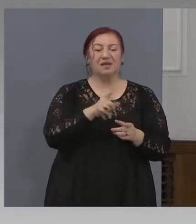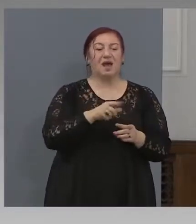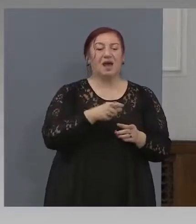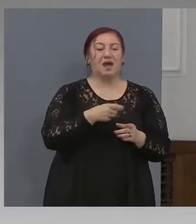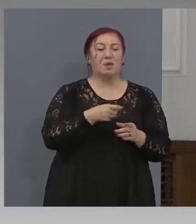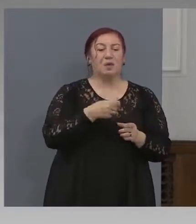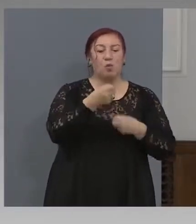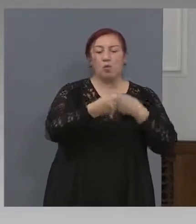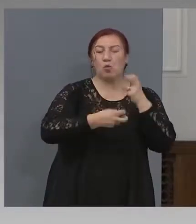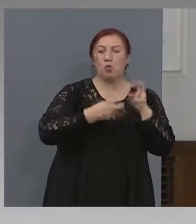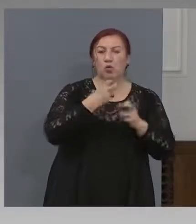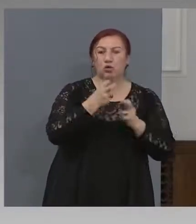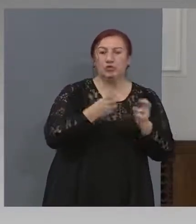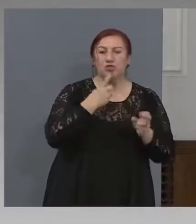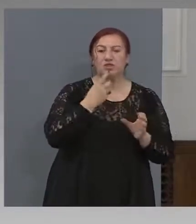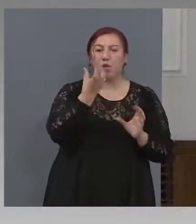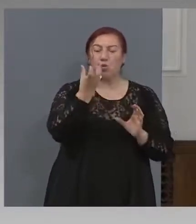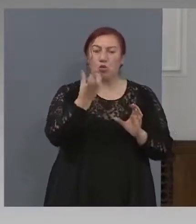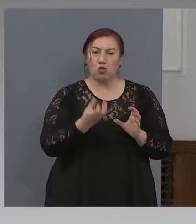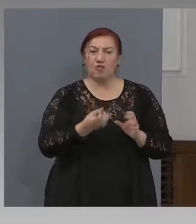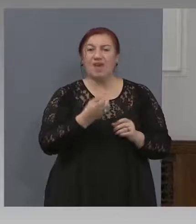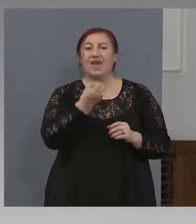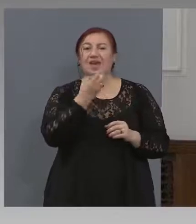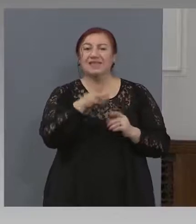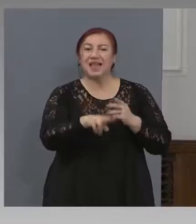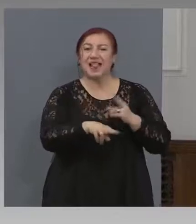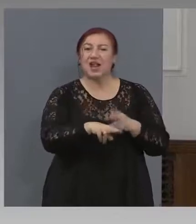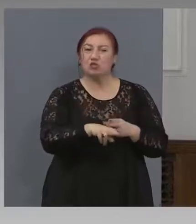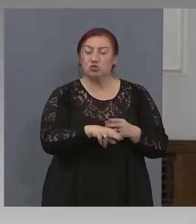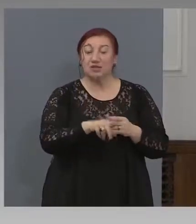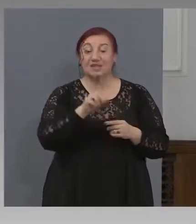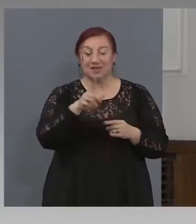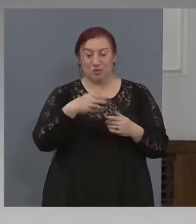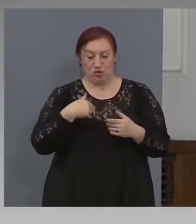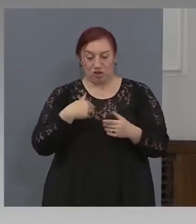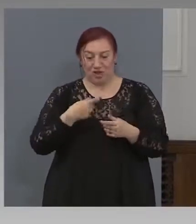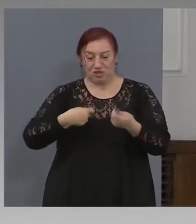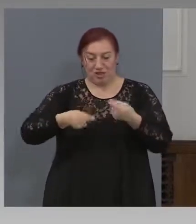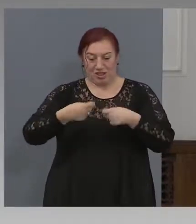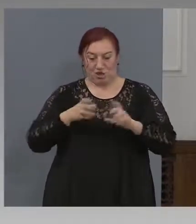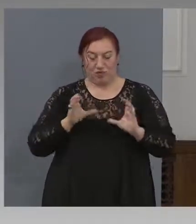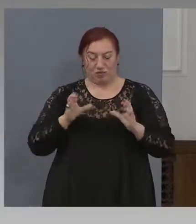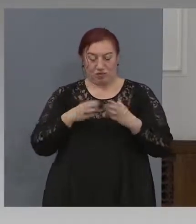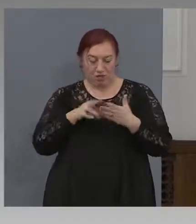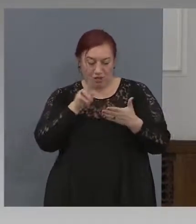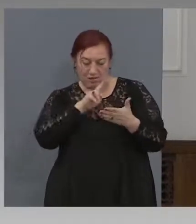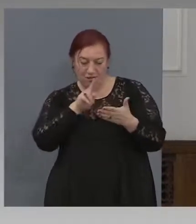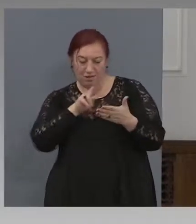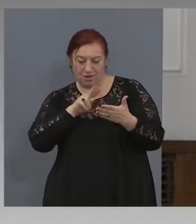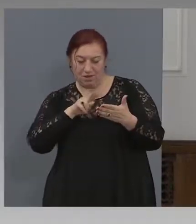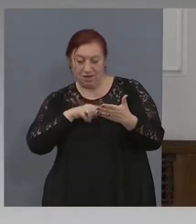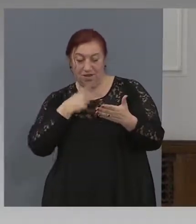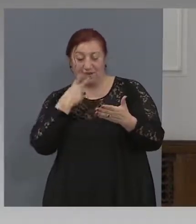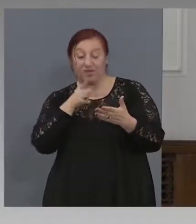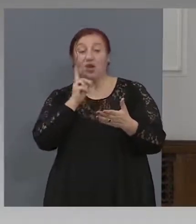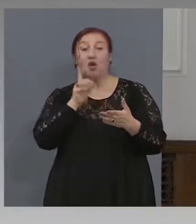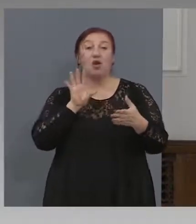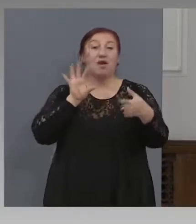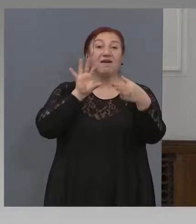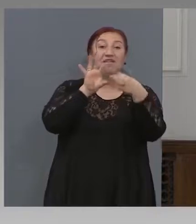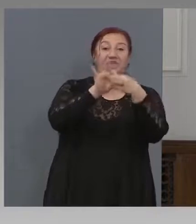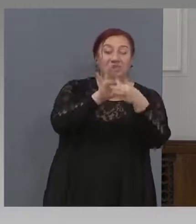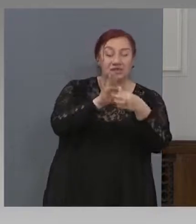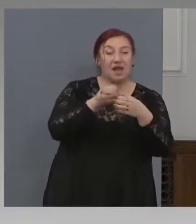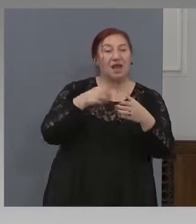плодове, така и на зеленчуци, за да може нашите търговски отдели да ги погледнат и да видят с кои от тях